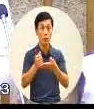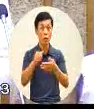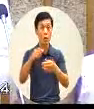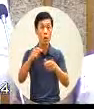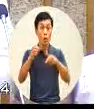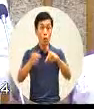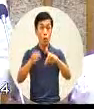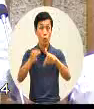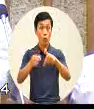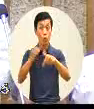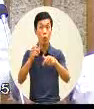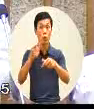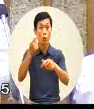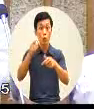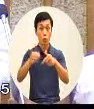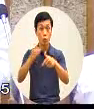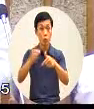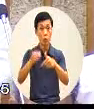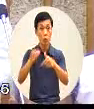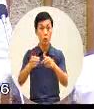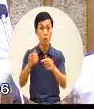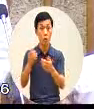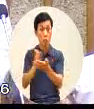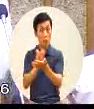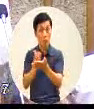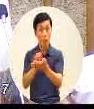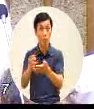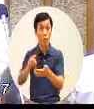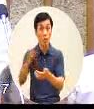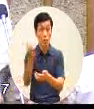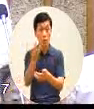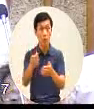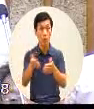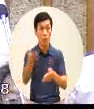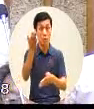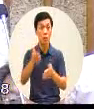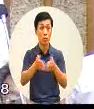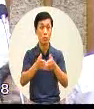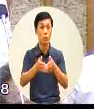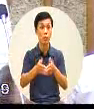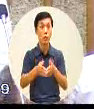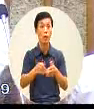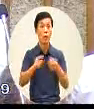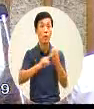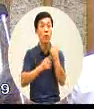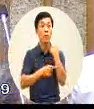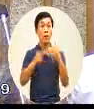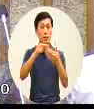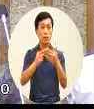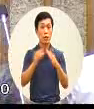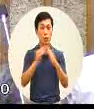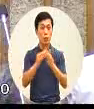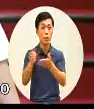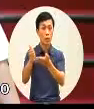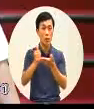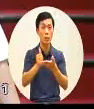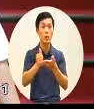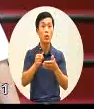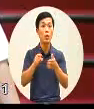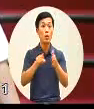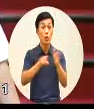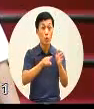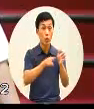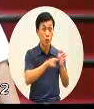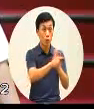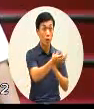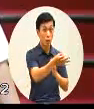条文是不是一个强制的一个规定这个是有可能的体系 我自己来啦专款专用的办法你们有没有